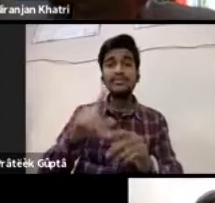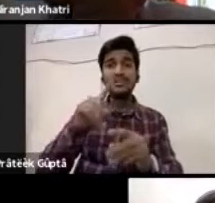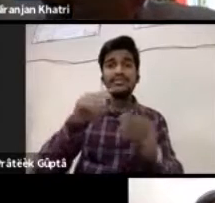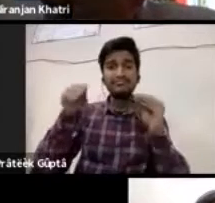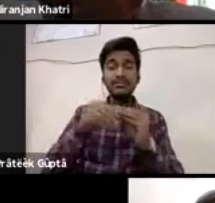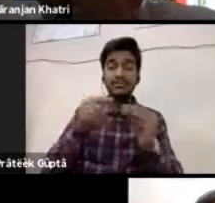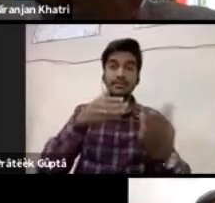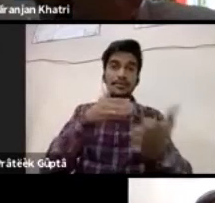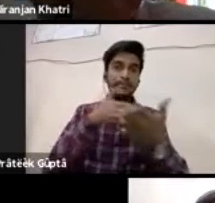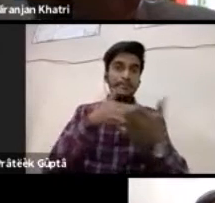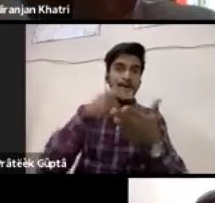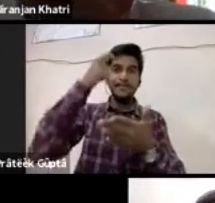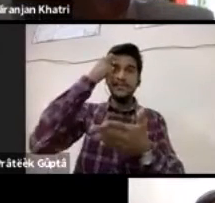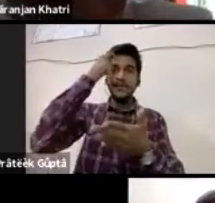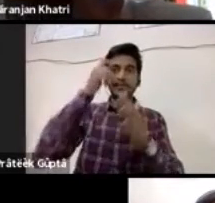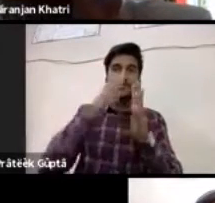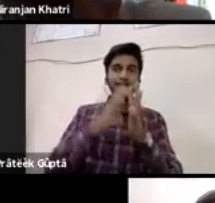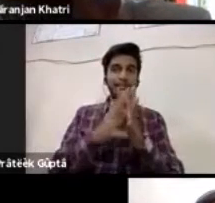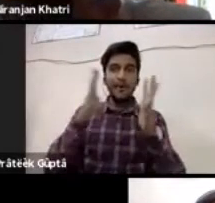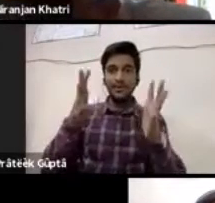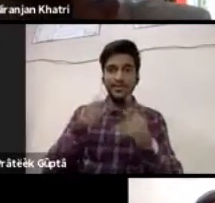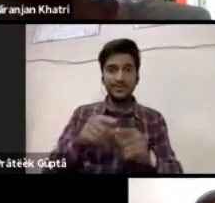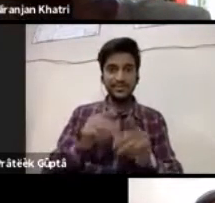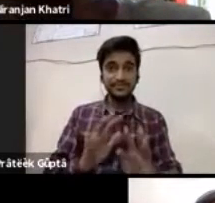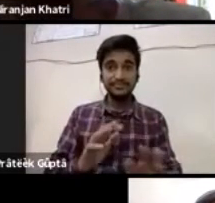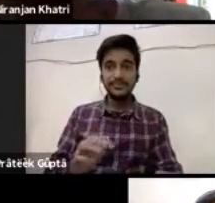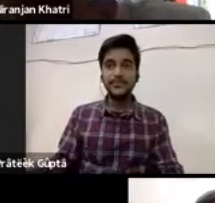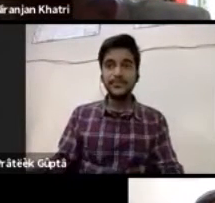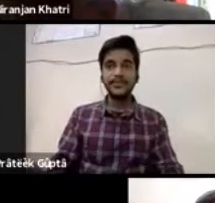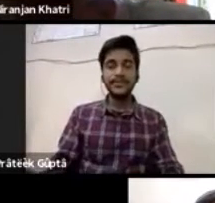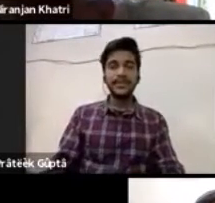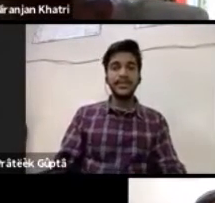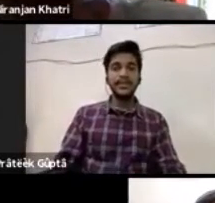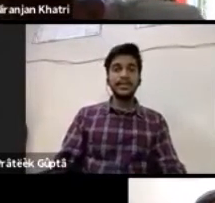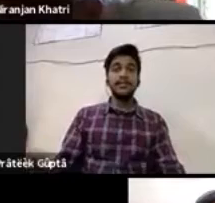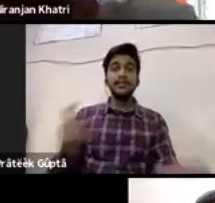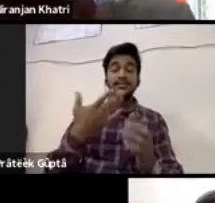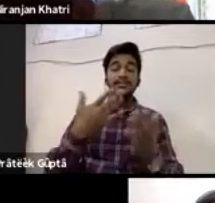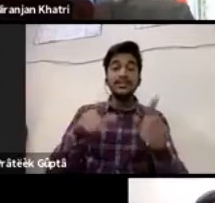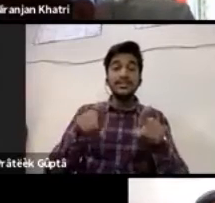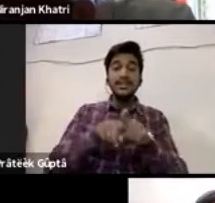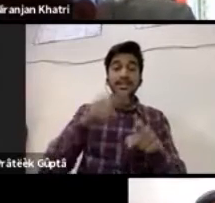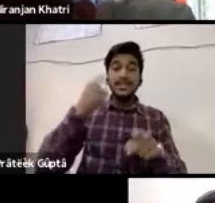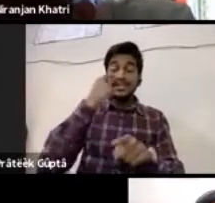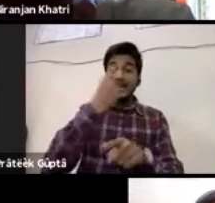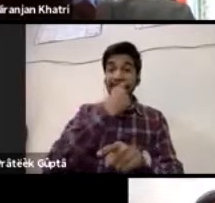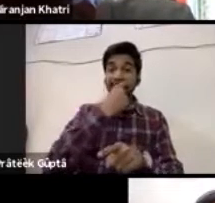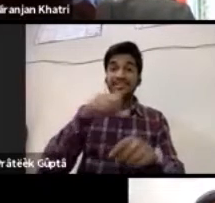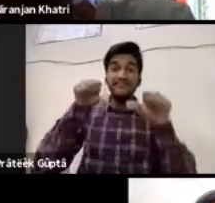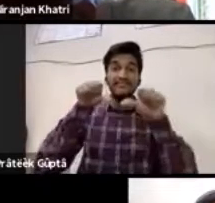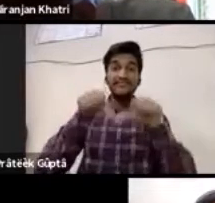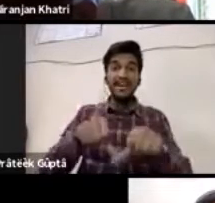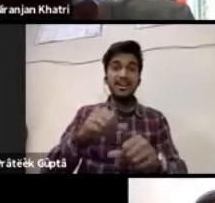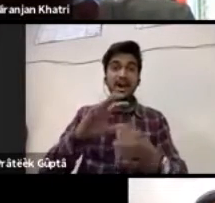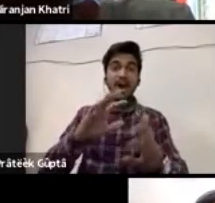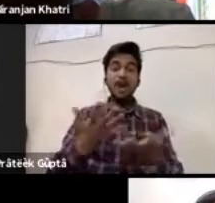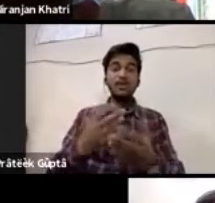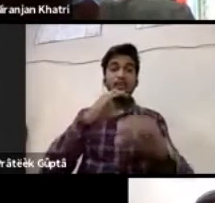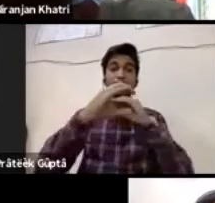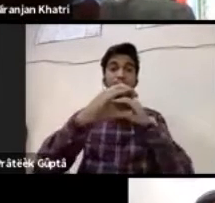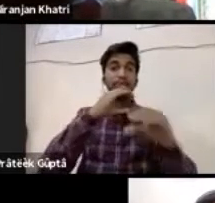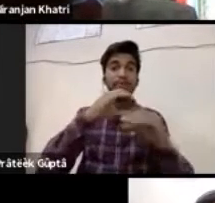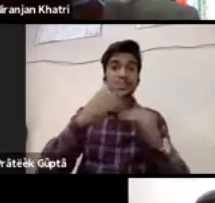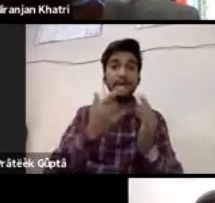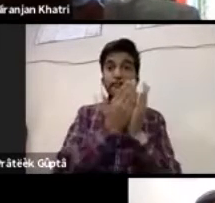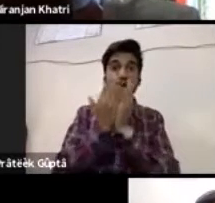देयर कि साइकोलॉजी ब्लाइंड पर्सन कैसे पढ़ेगा ऑल दिस। मैंने कहा फॉरेन में ब्लाइंड साइकोलॉजिस्ट हैं